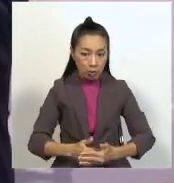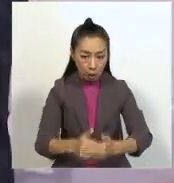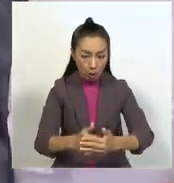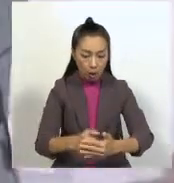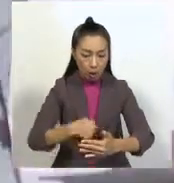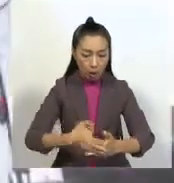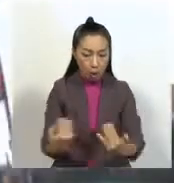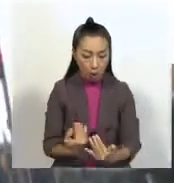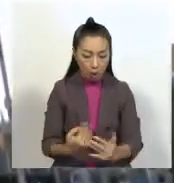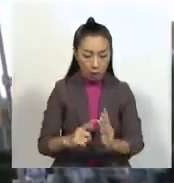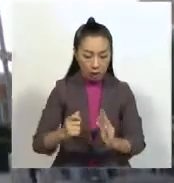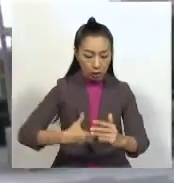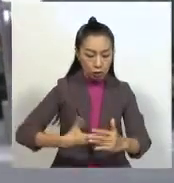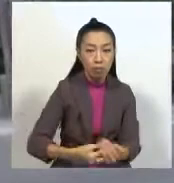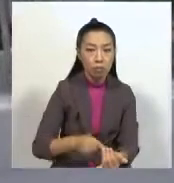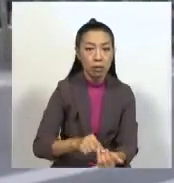นของโลก